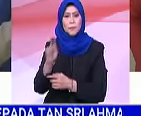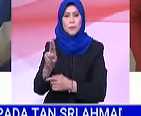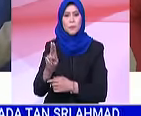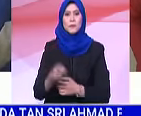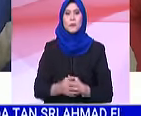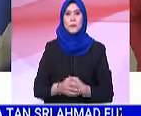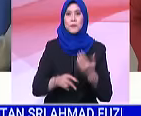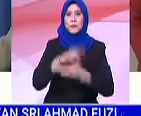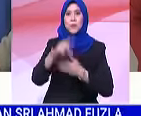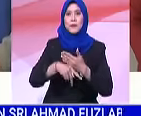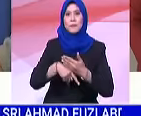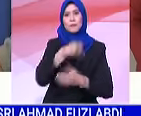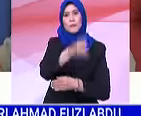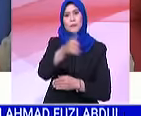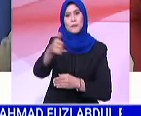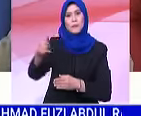program Jelajah Ramadan